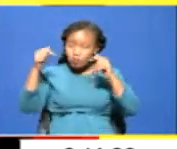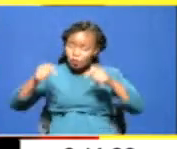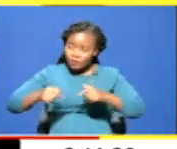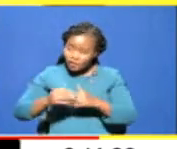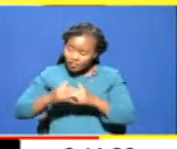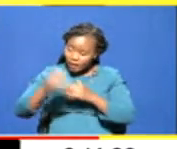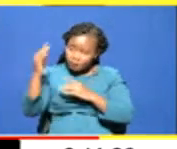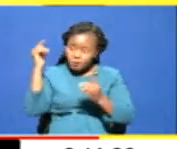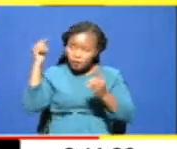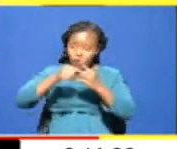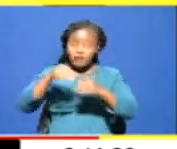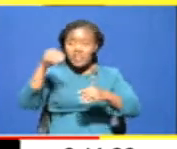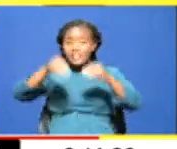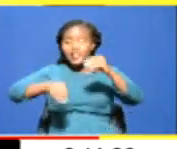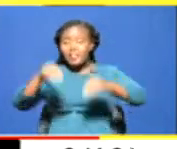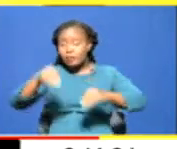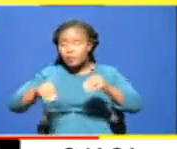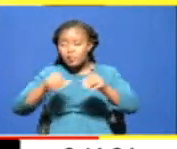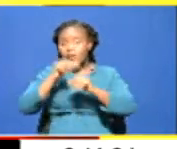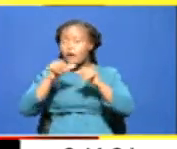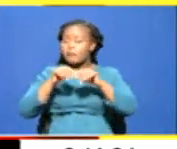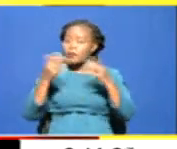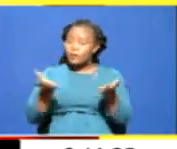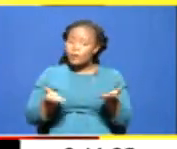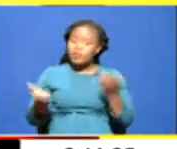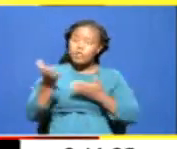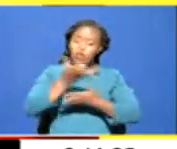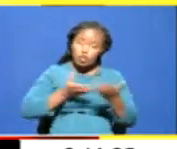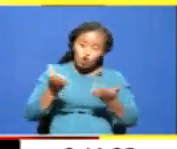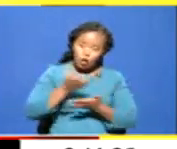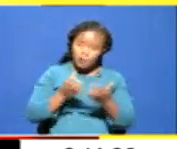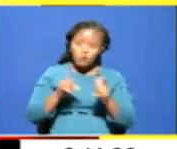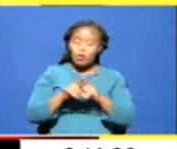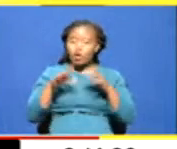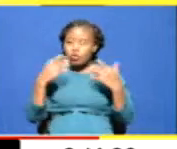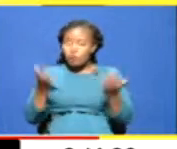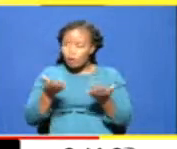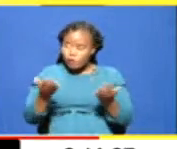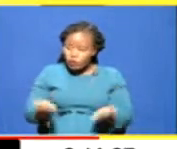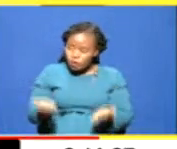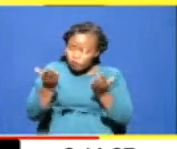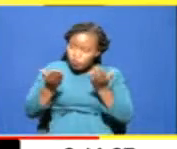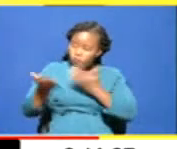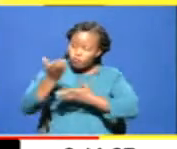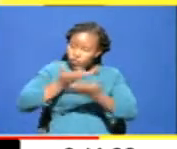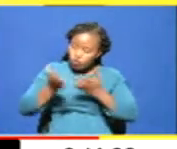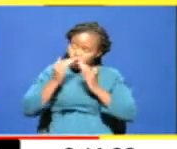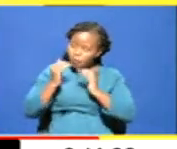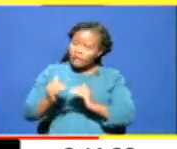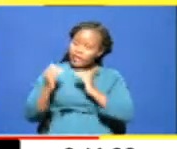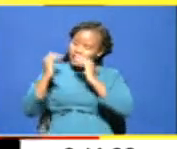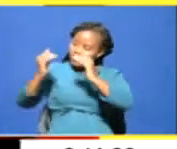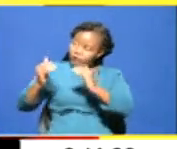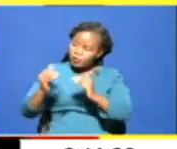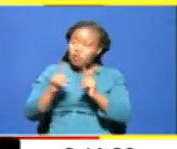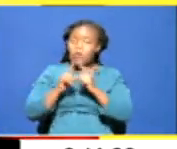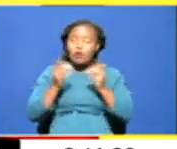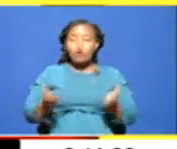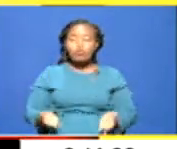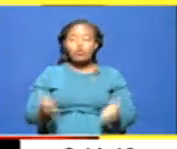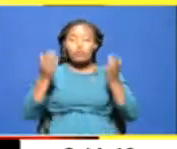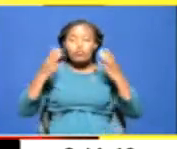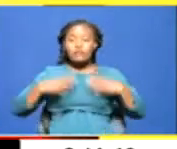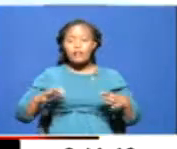elections, is about our economy and how we will move our economy to the next level. To lift the people at the bottom of the